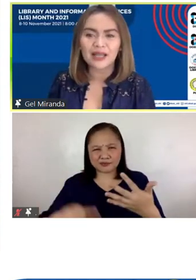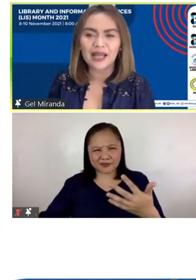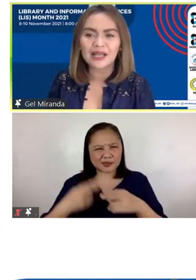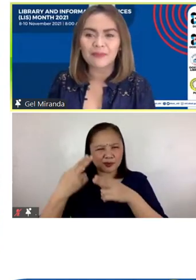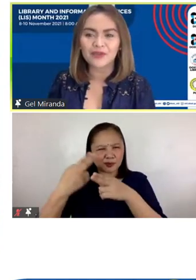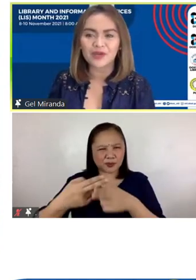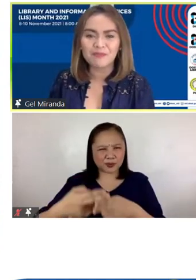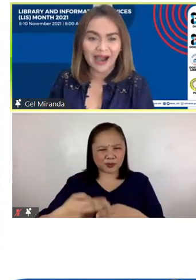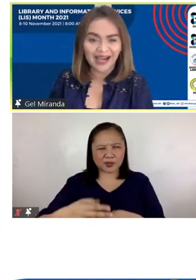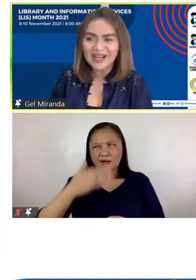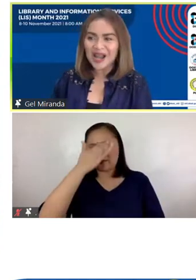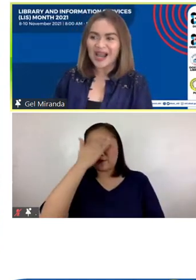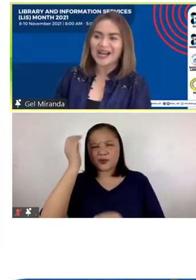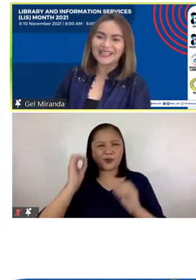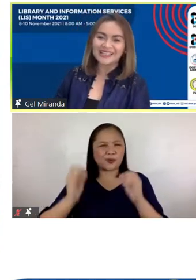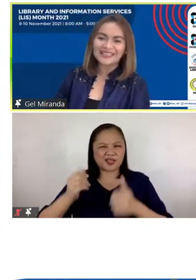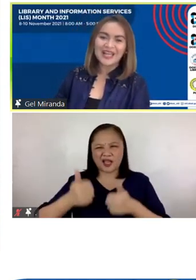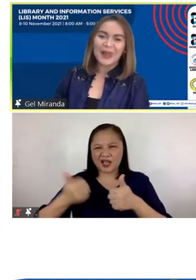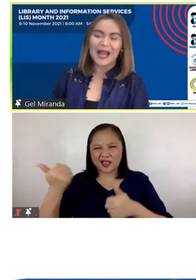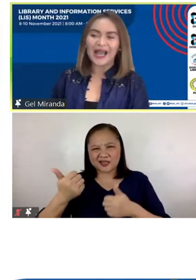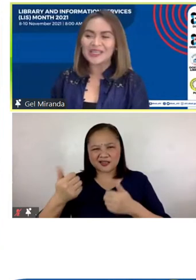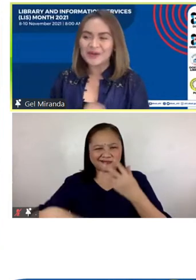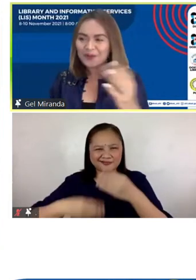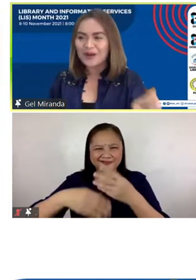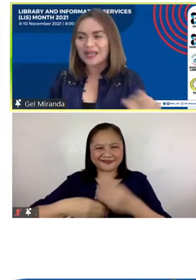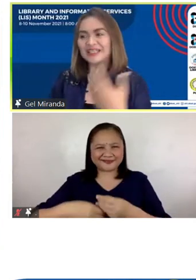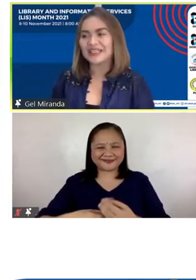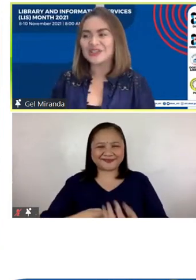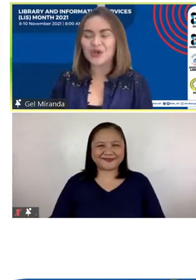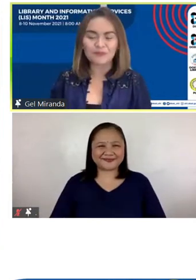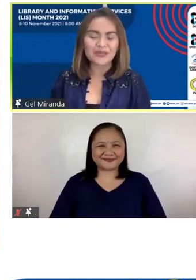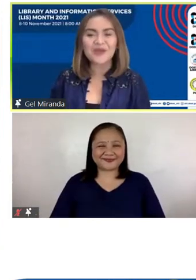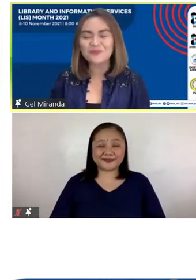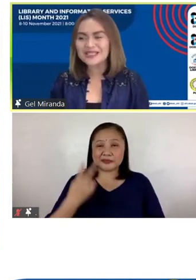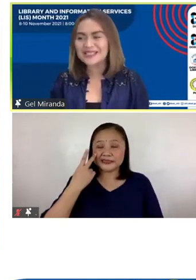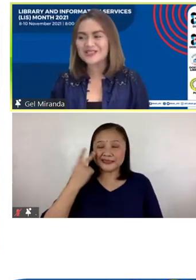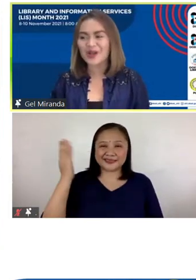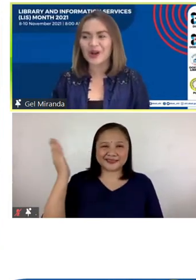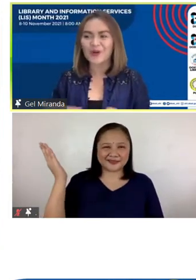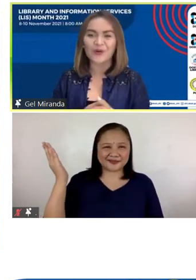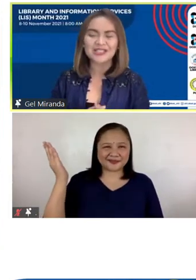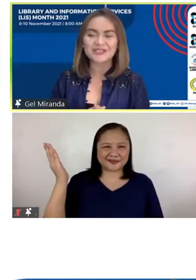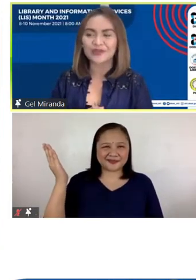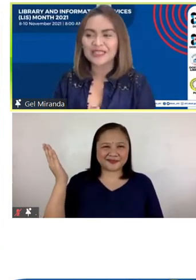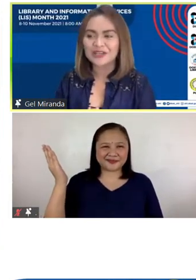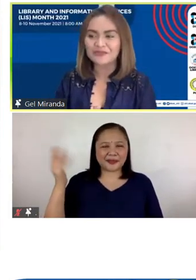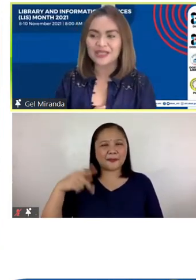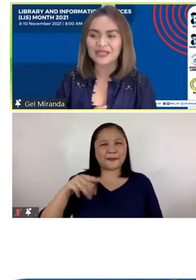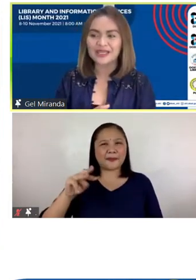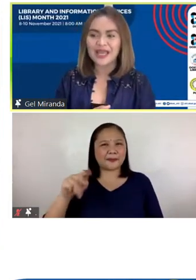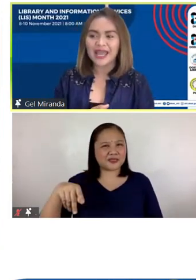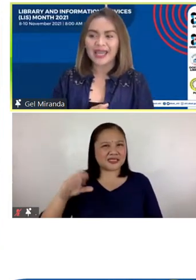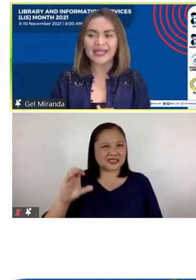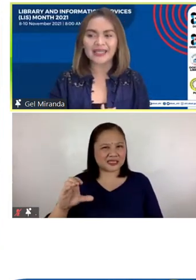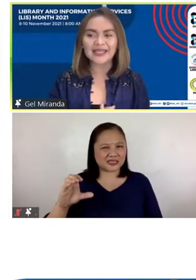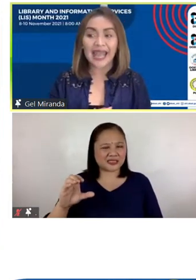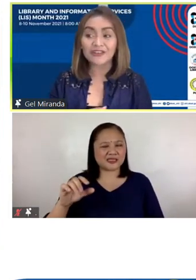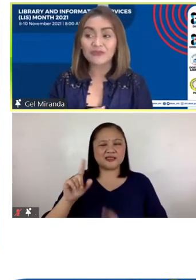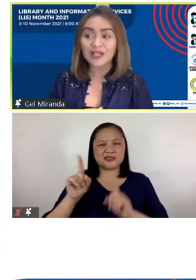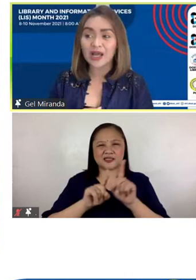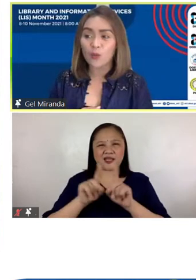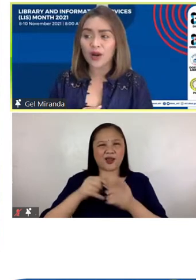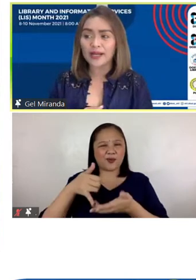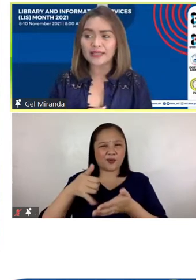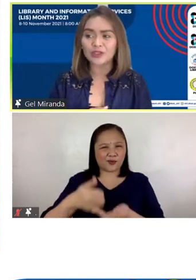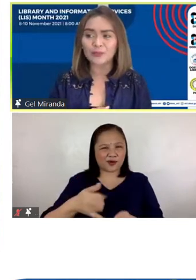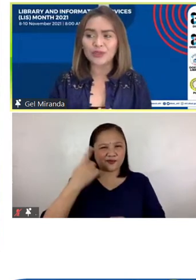din maalala pa yung iba. And yan po makikita ninyo, PMPC Star Awards for TV and the